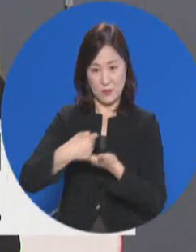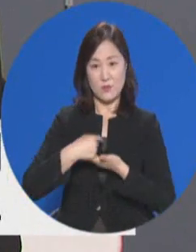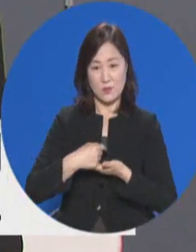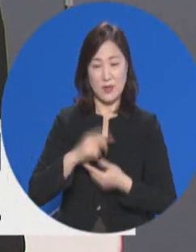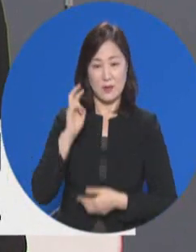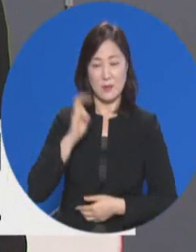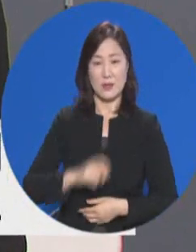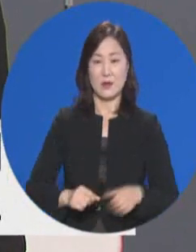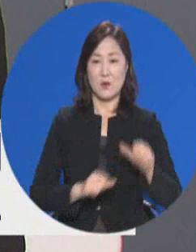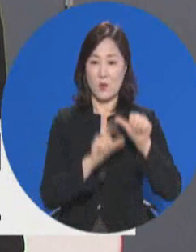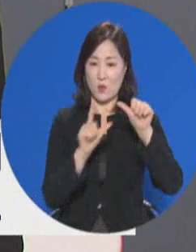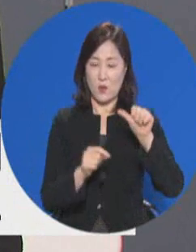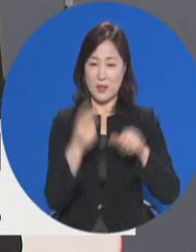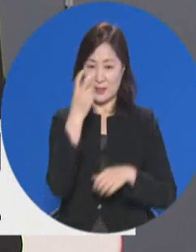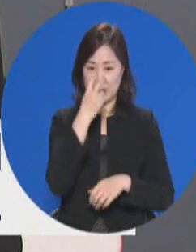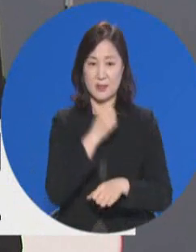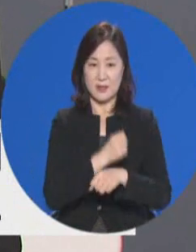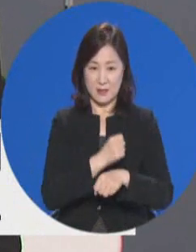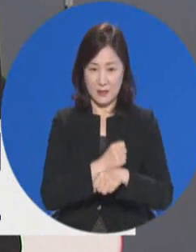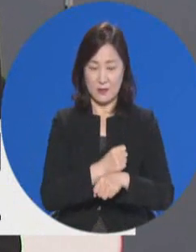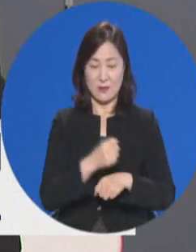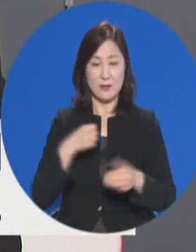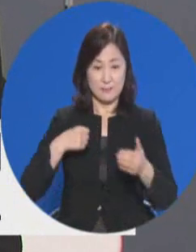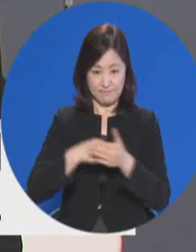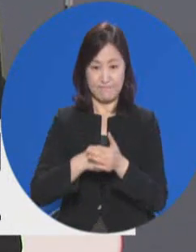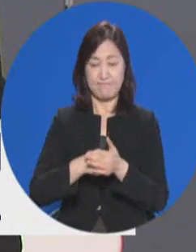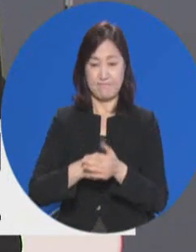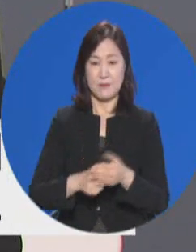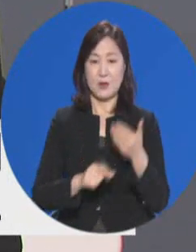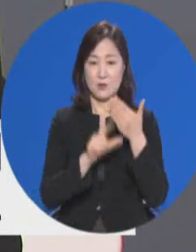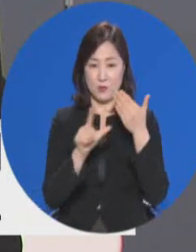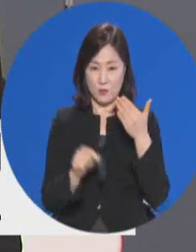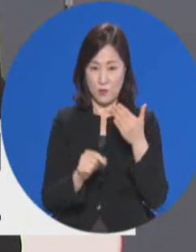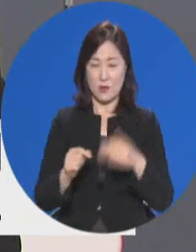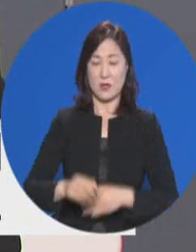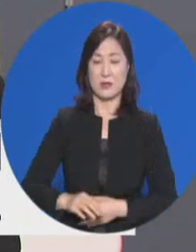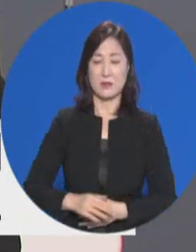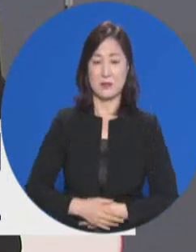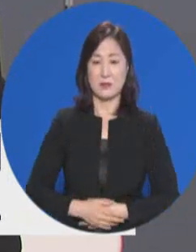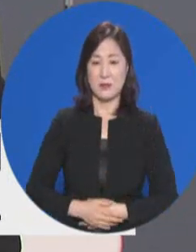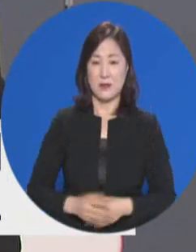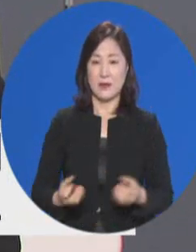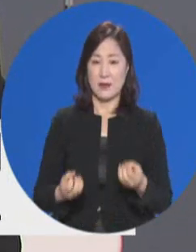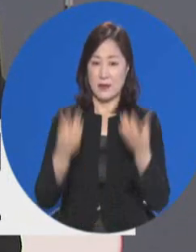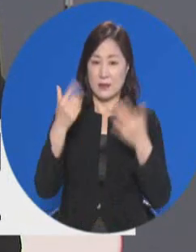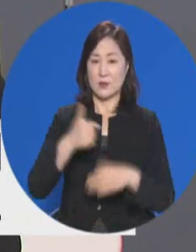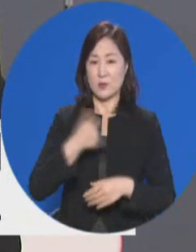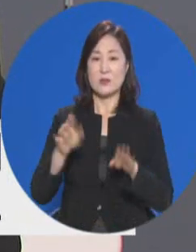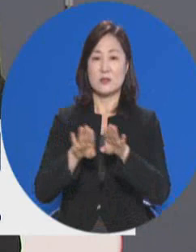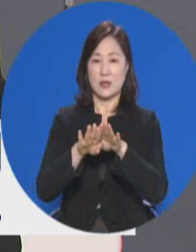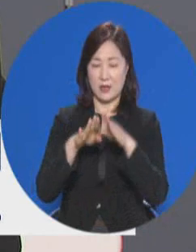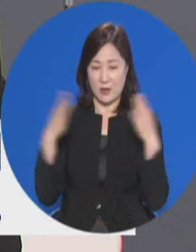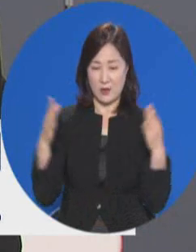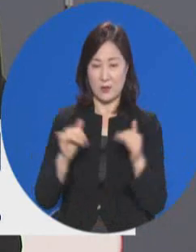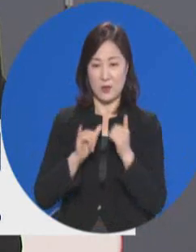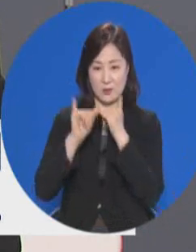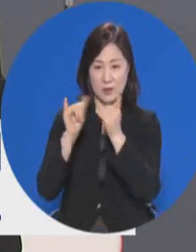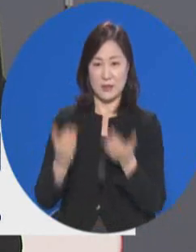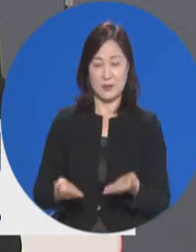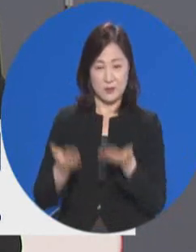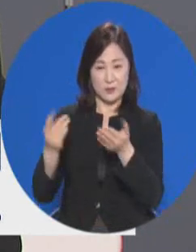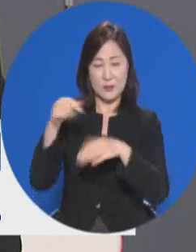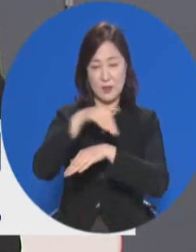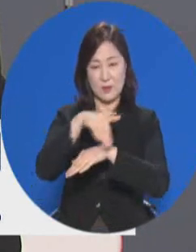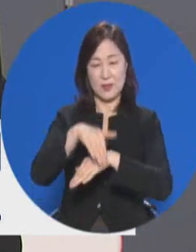걸로 보고 5월 중에 이렇게 심사를 해서 결정하고 9월 중에 저희가 행사를 좀 크게 해서